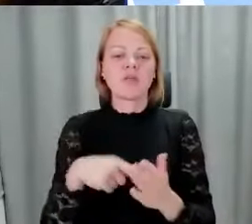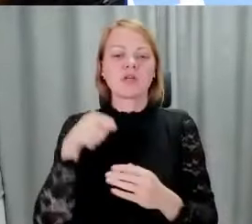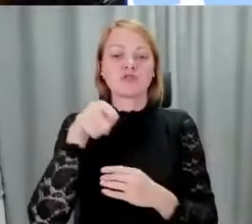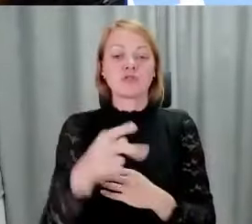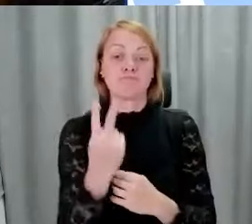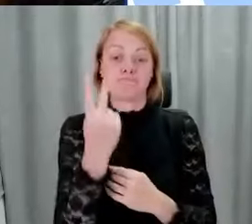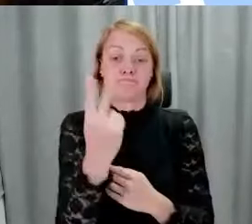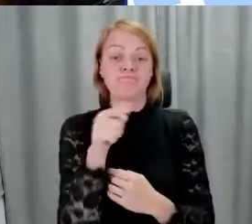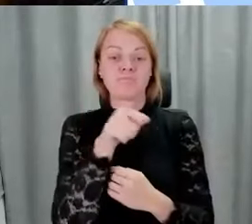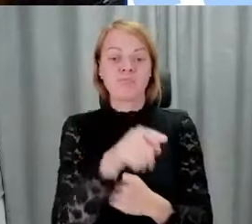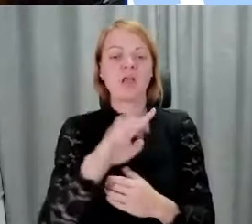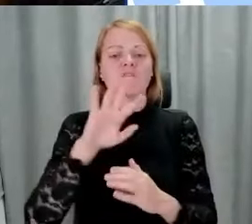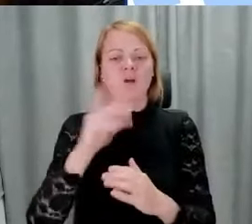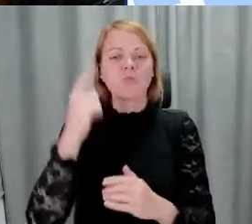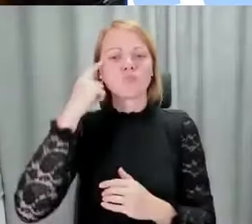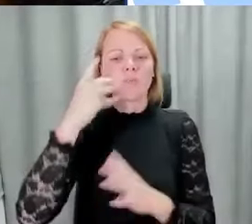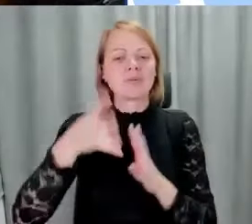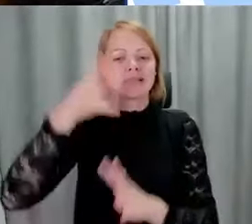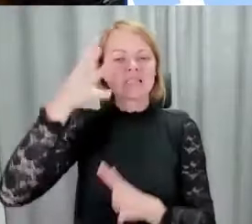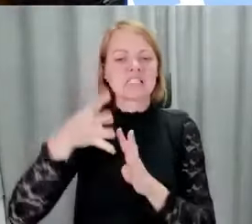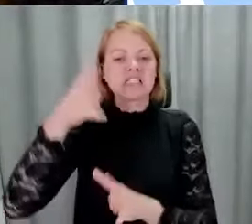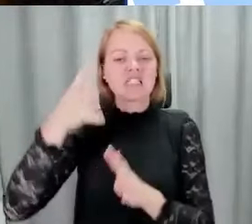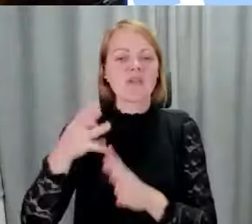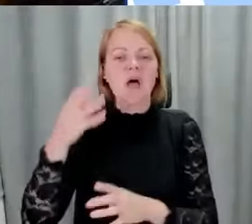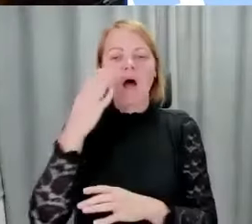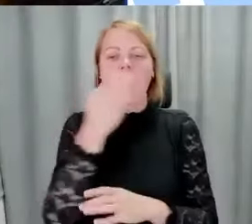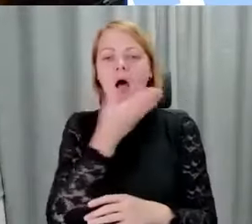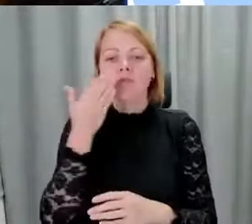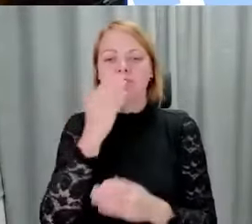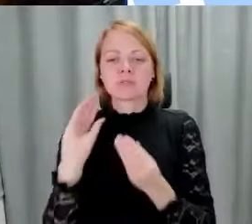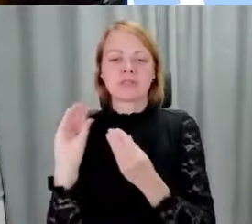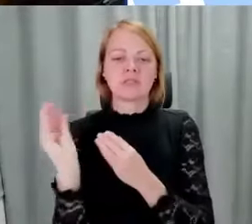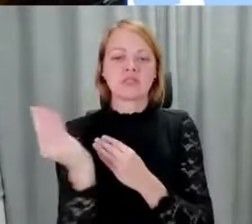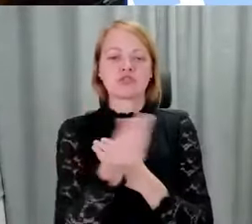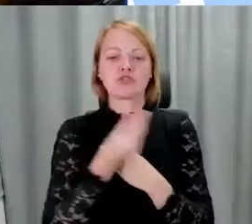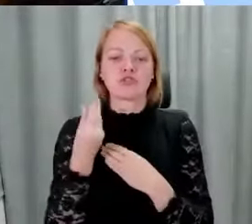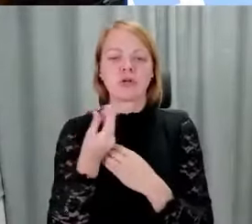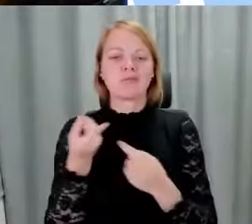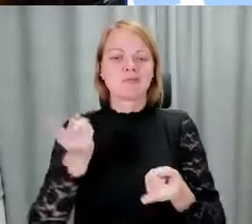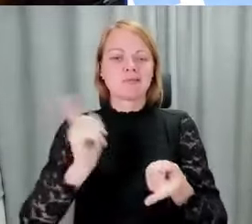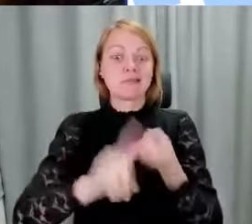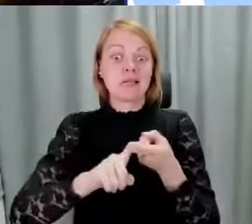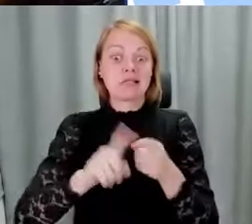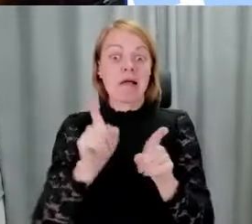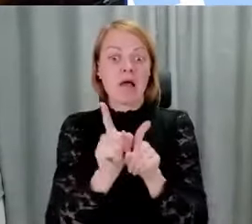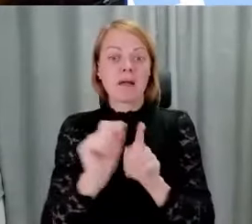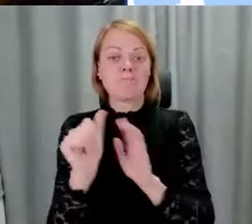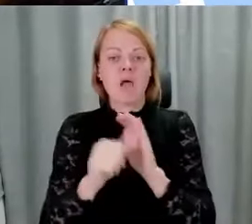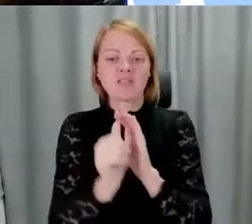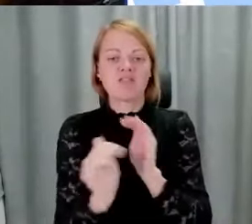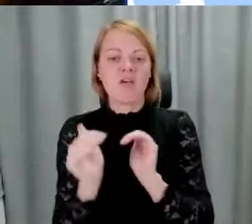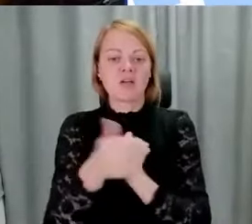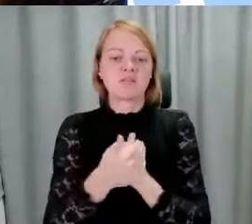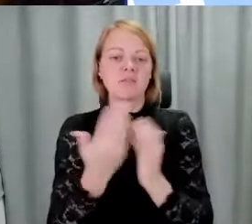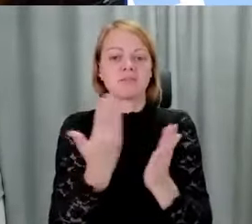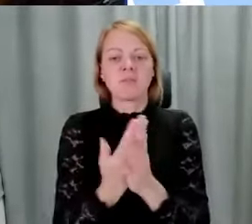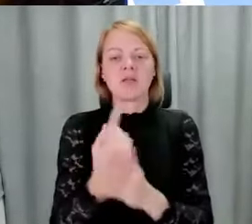ir domāts daudz dzīvokļu ēku apsiltināšanas nākamo projektu kārtu sasaistīt ar patvērtņu izveidu, piemēram,